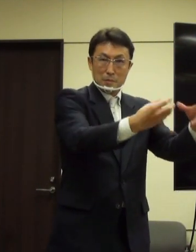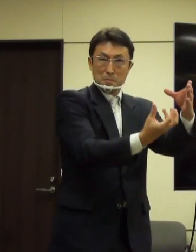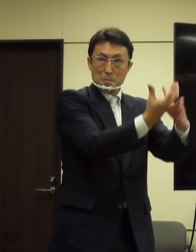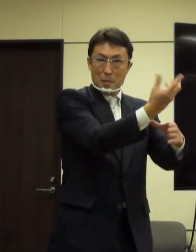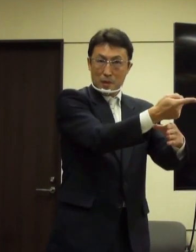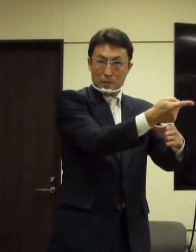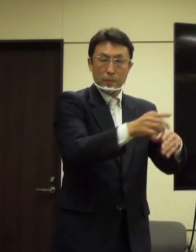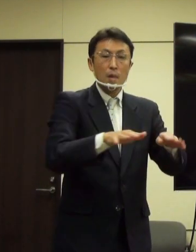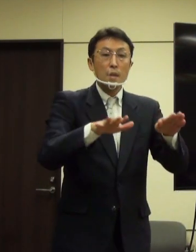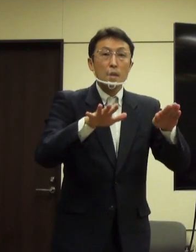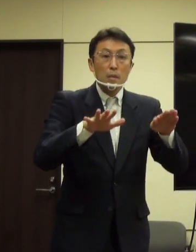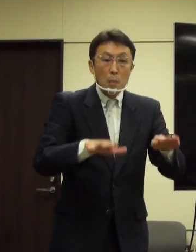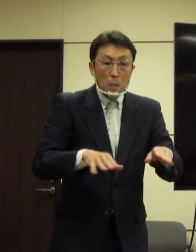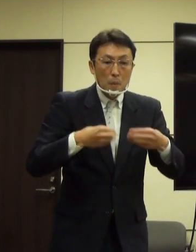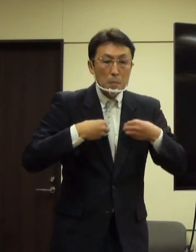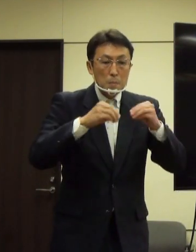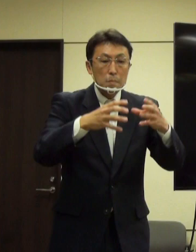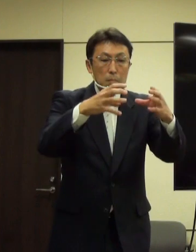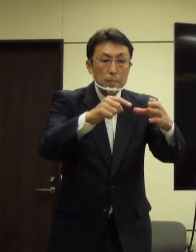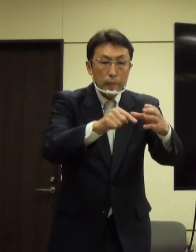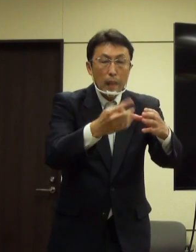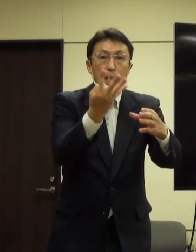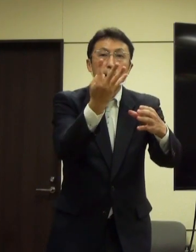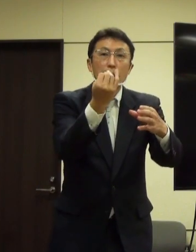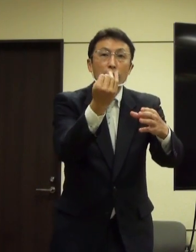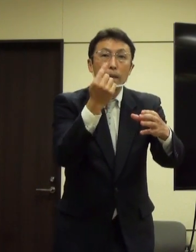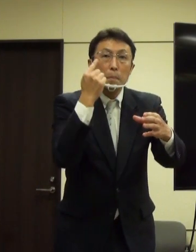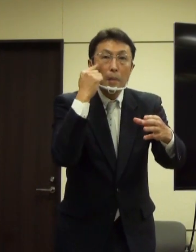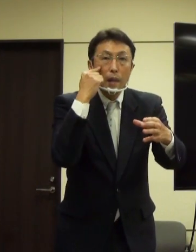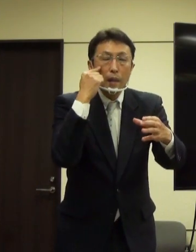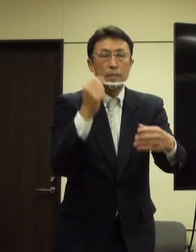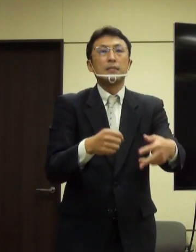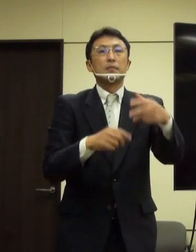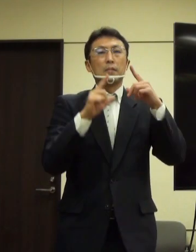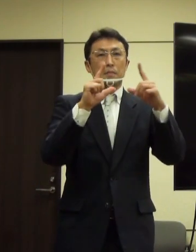目7例目7例目ですねはいありがとうございます